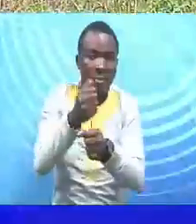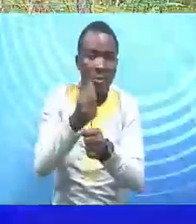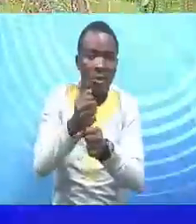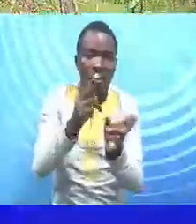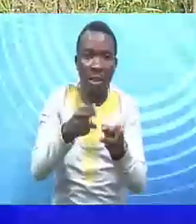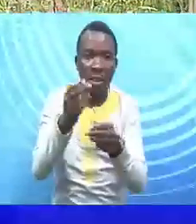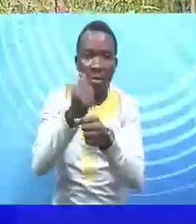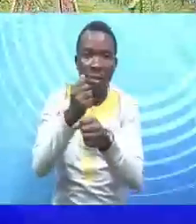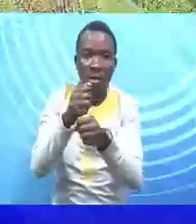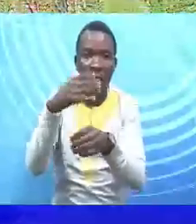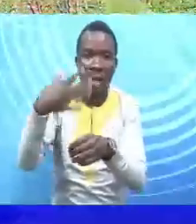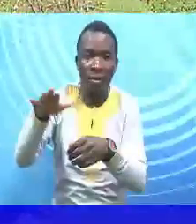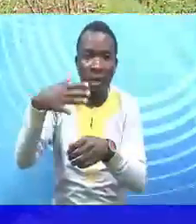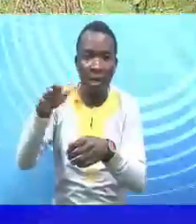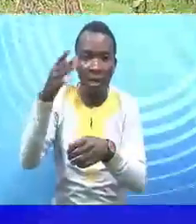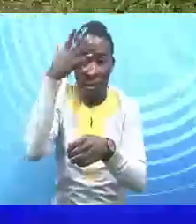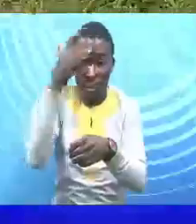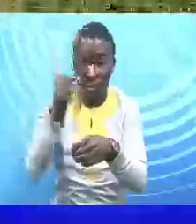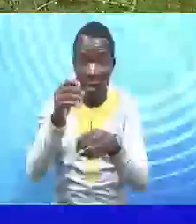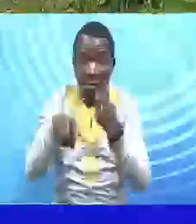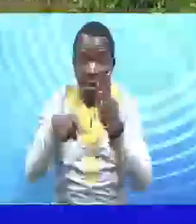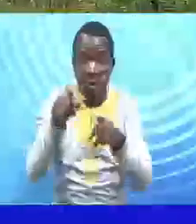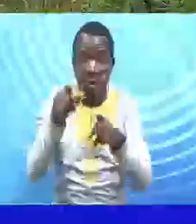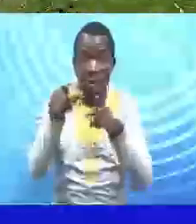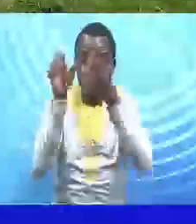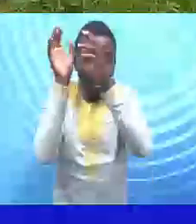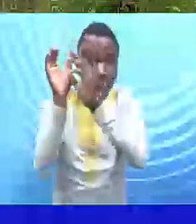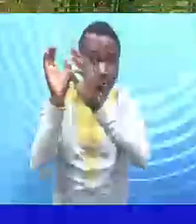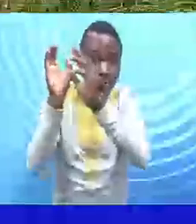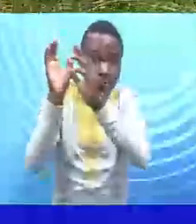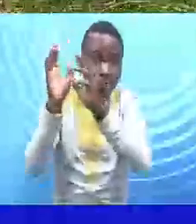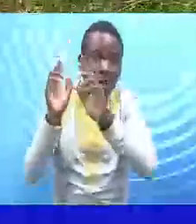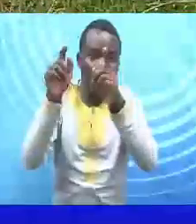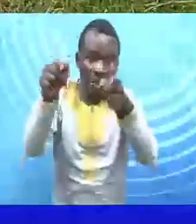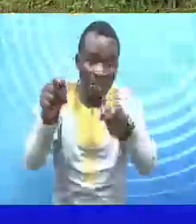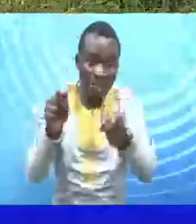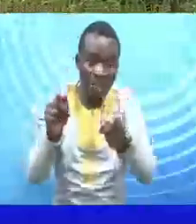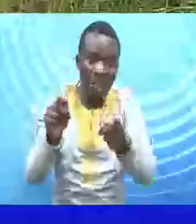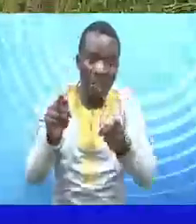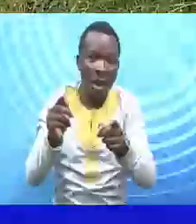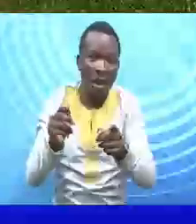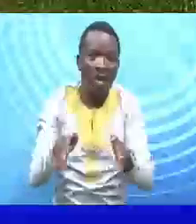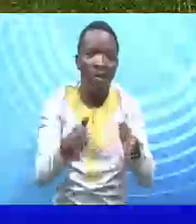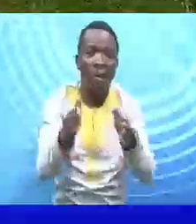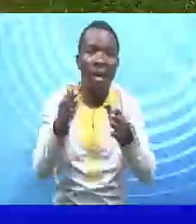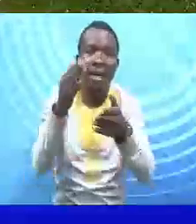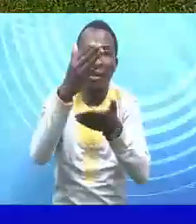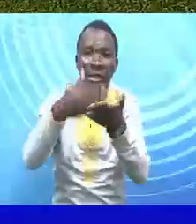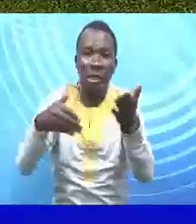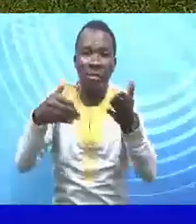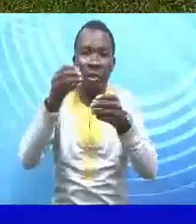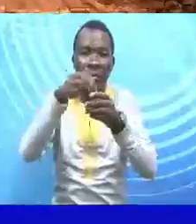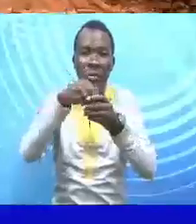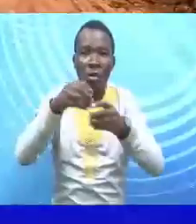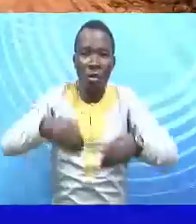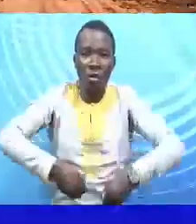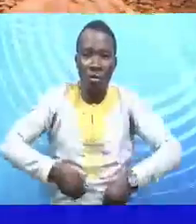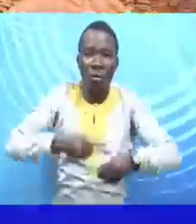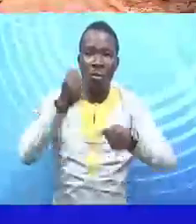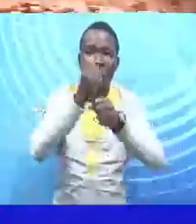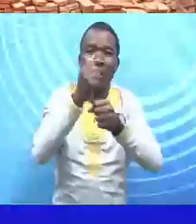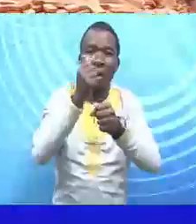ibahenda bitewe n'abisumyi bajya bikorera imizigo yabo kugira ngo bayigeze ku muhanda aho bamwe mu biganje mu rubyiruko basanzwe bakora umwuga wo kubumba